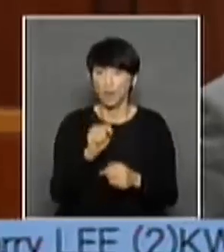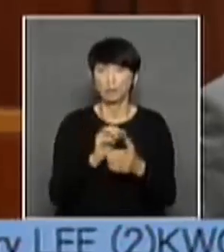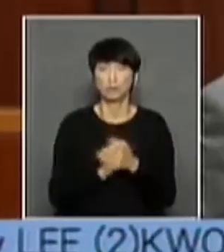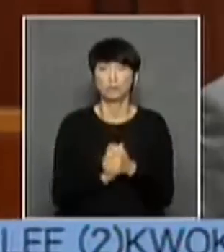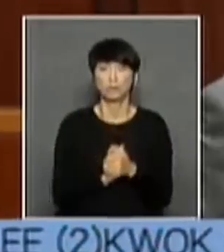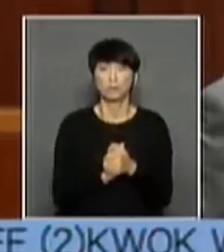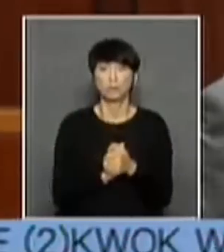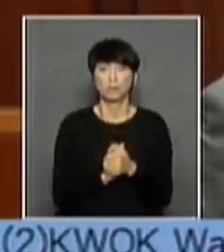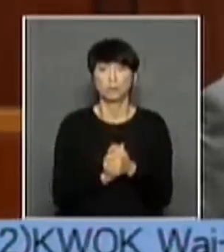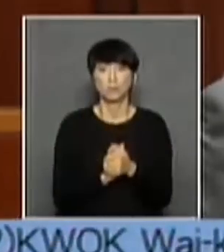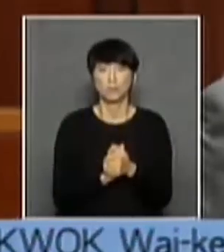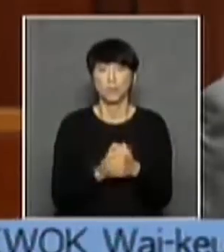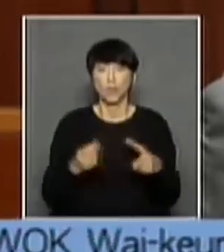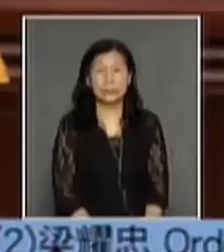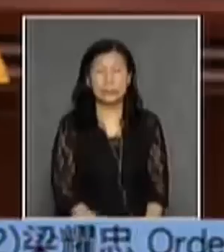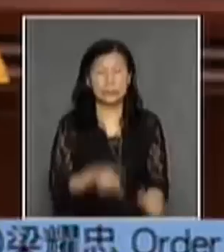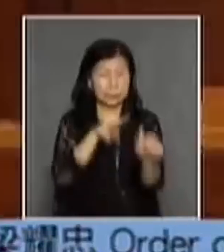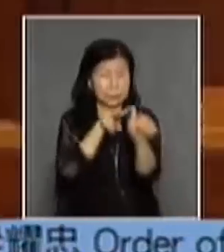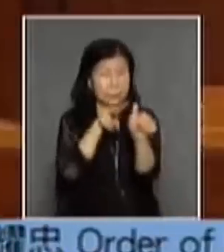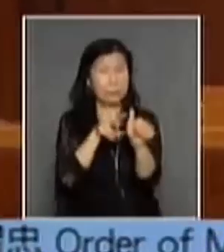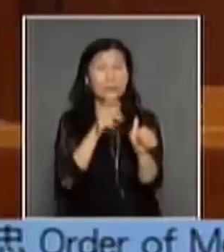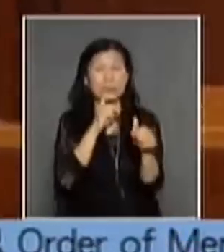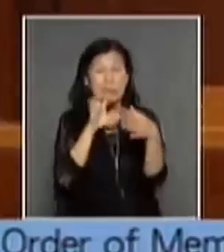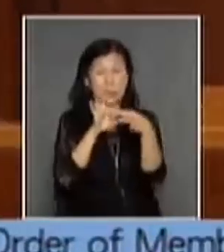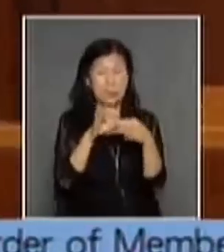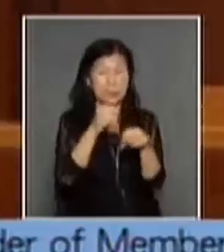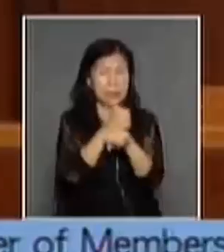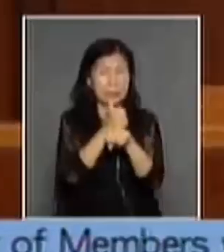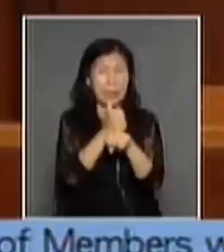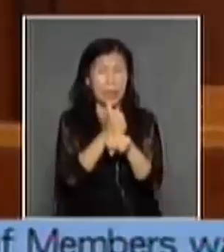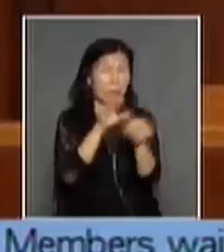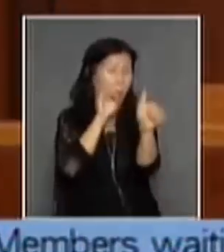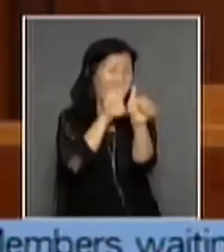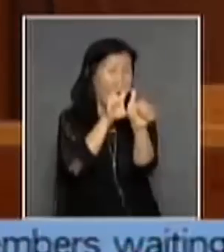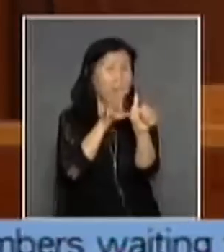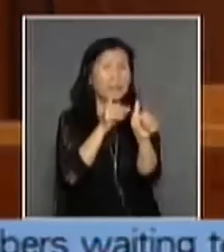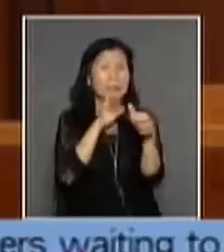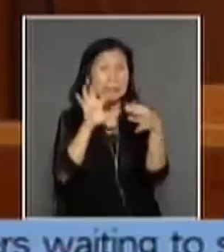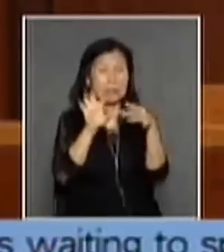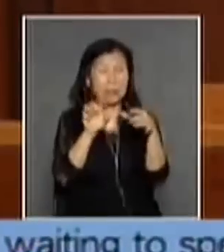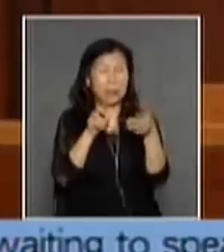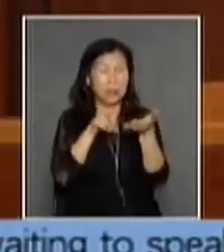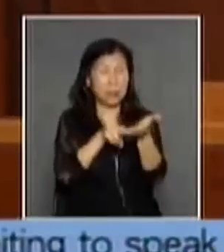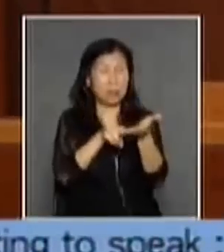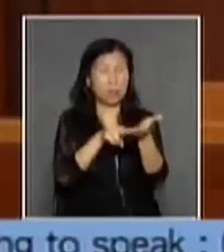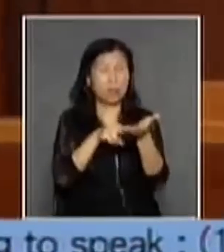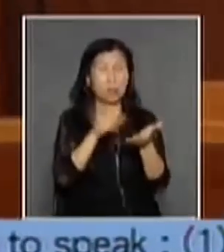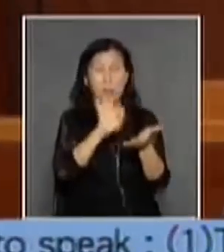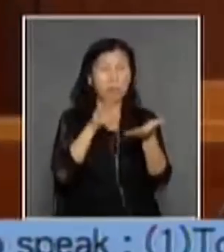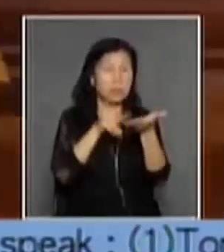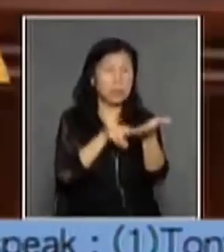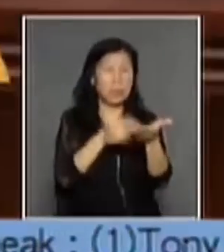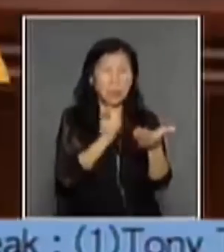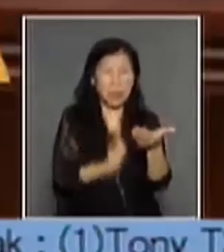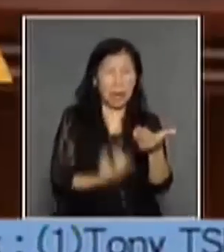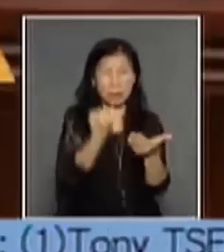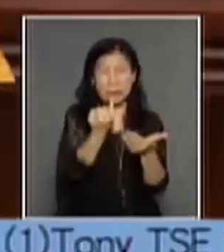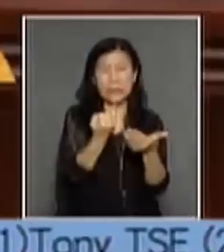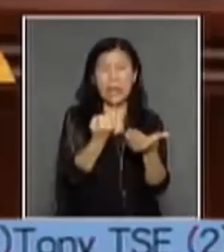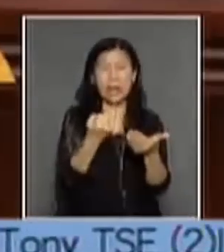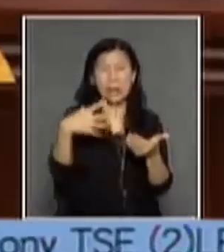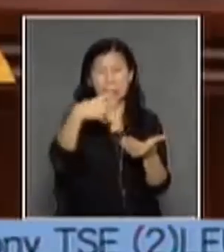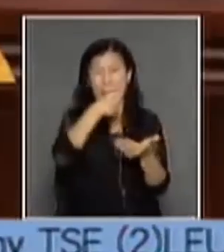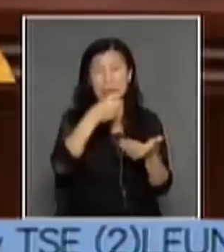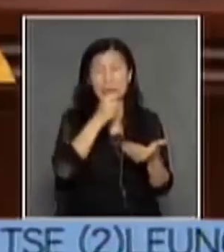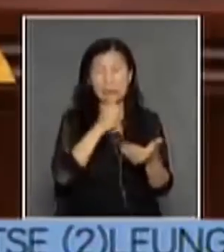們不應該公開討論。 有機會質詢這個沒有誠信的特首，在你競選的期間，